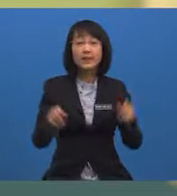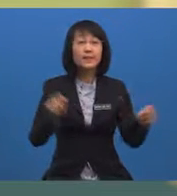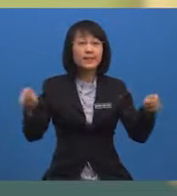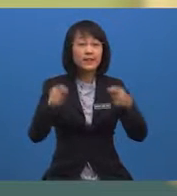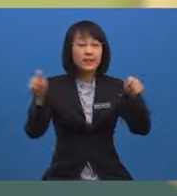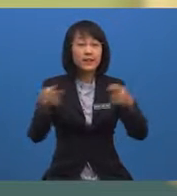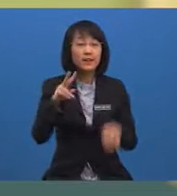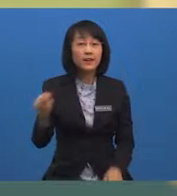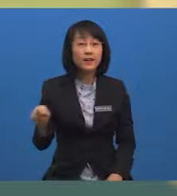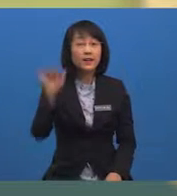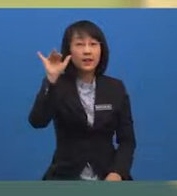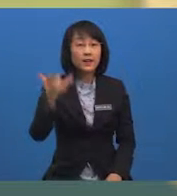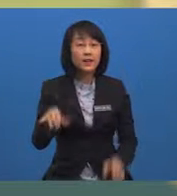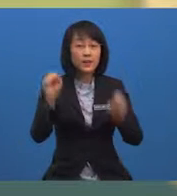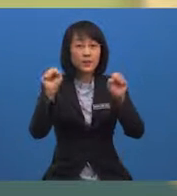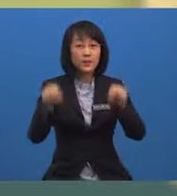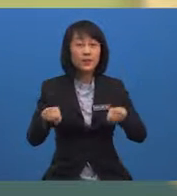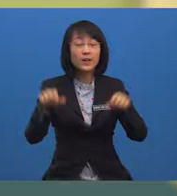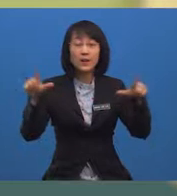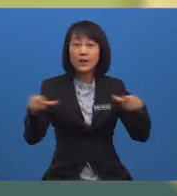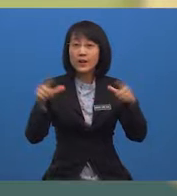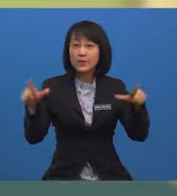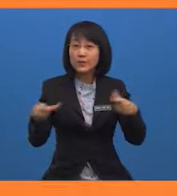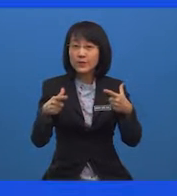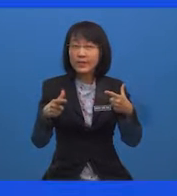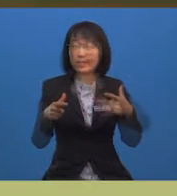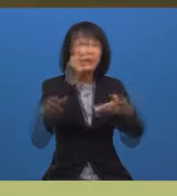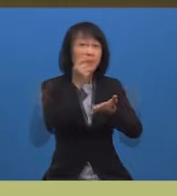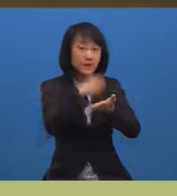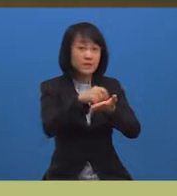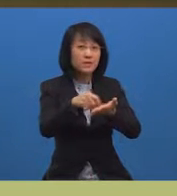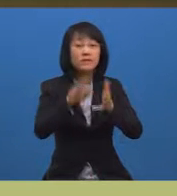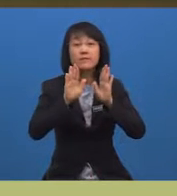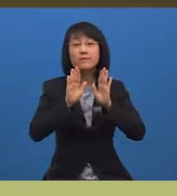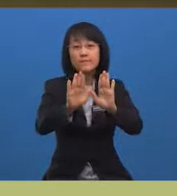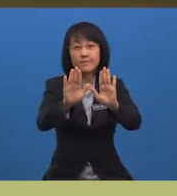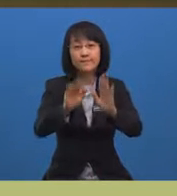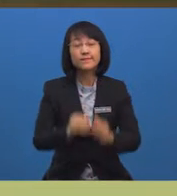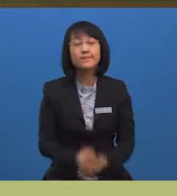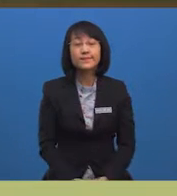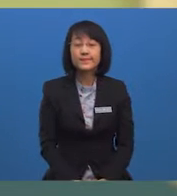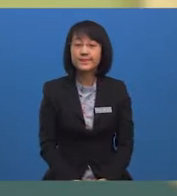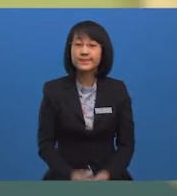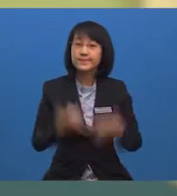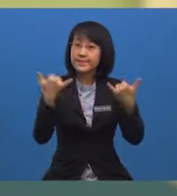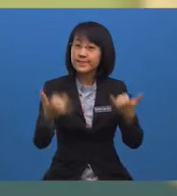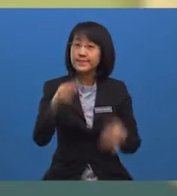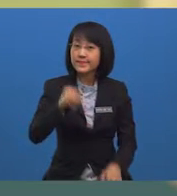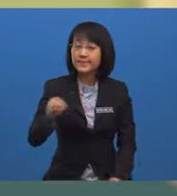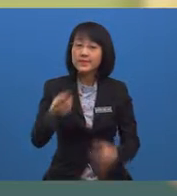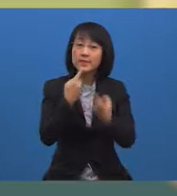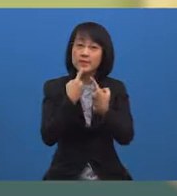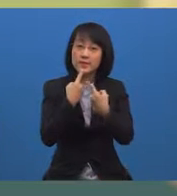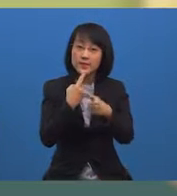yang boleh dilakukan oleh magnet terhadap objek. Sekarang murid-murid, jawab